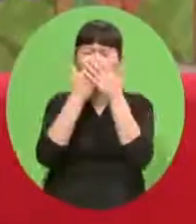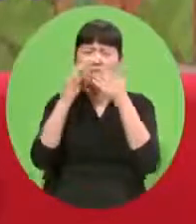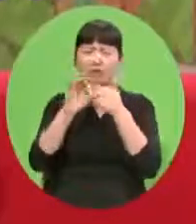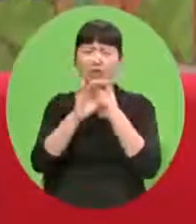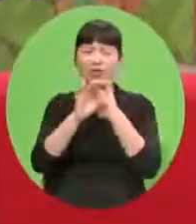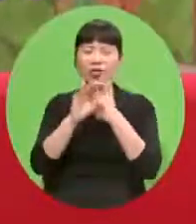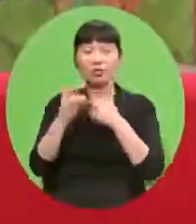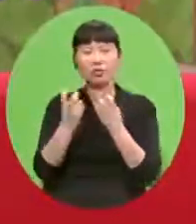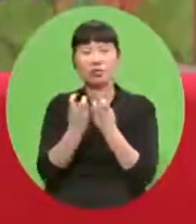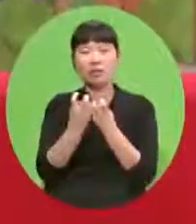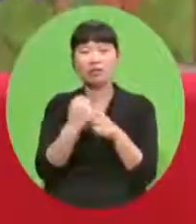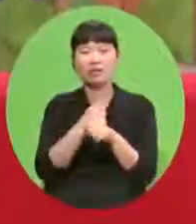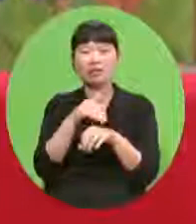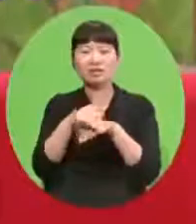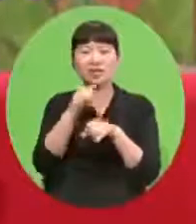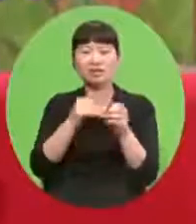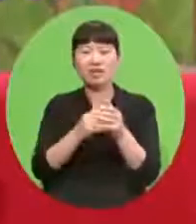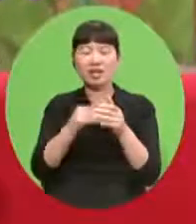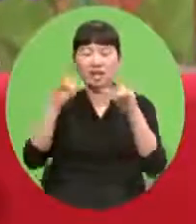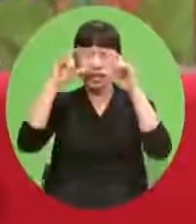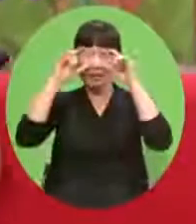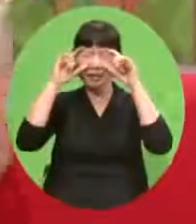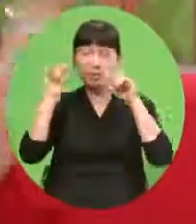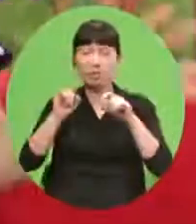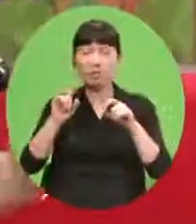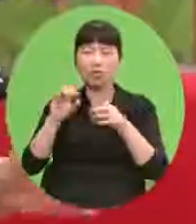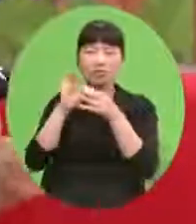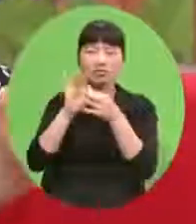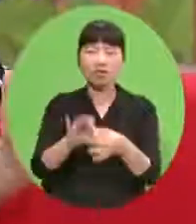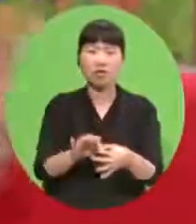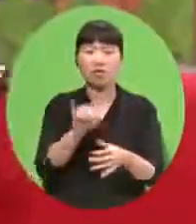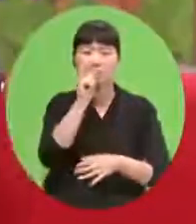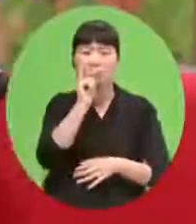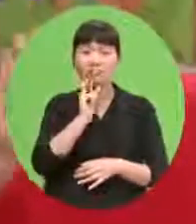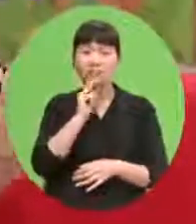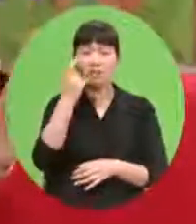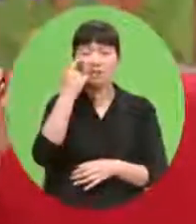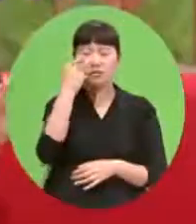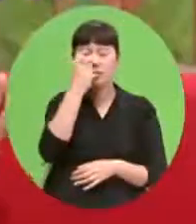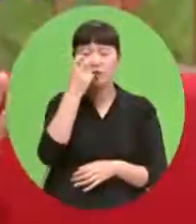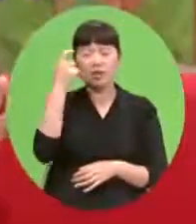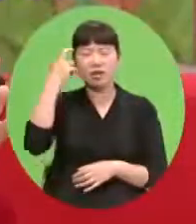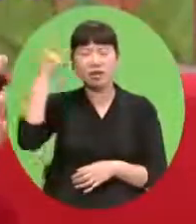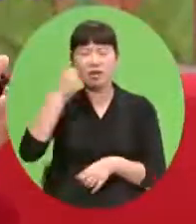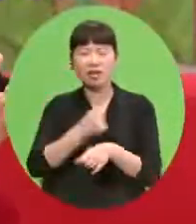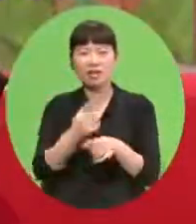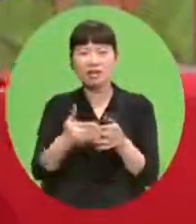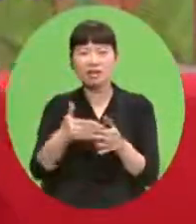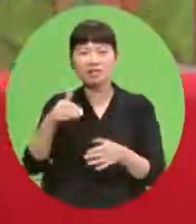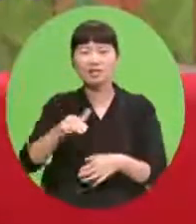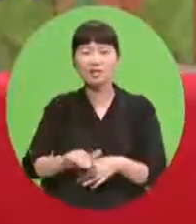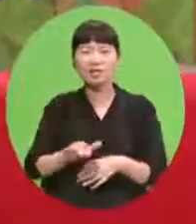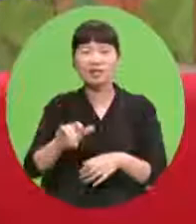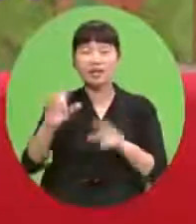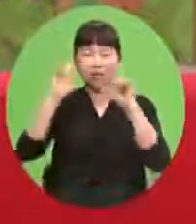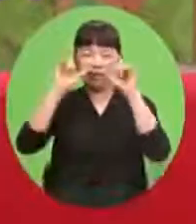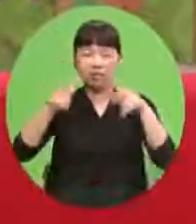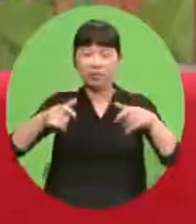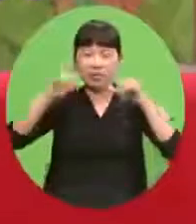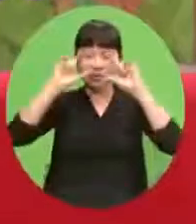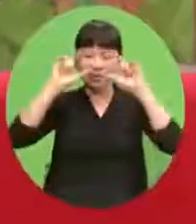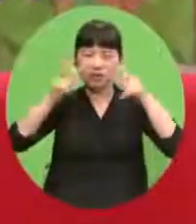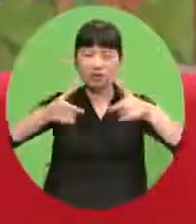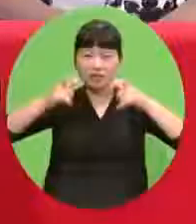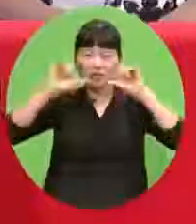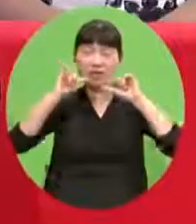또 이렇게 해도 이래요. 네. 그러니까 네. 안경이라는 것을 쓰려면 꾸준히 써야지 꾸준히, 네. 시력을 보호해준다고 저는 생각을 했는데 이렇게